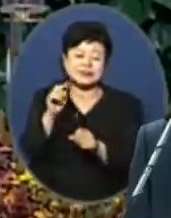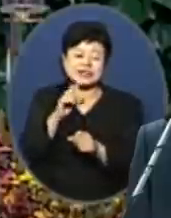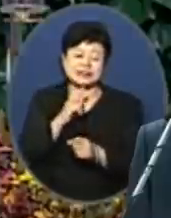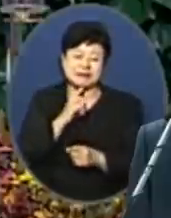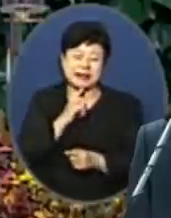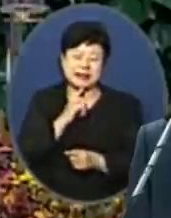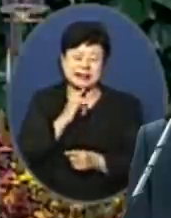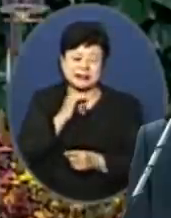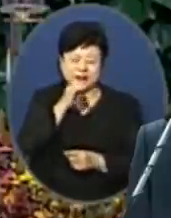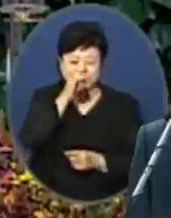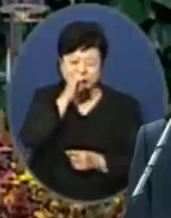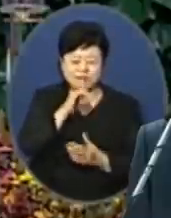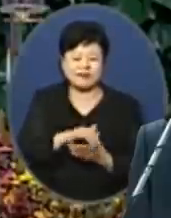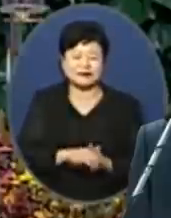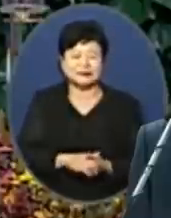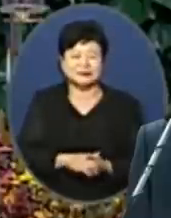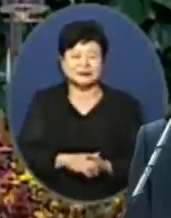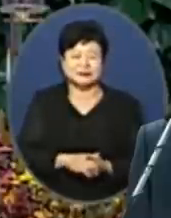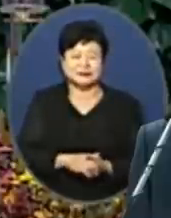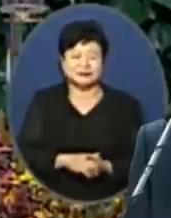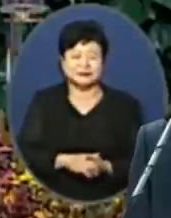10%밖에 안 했습니다.